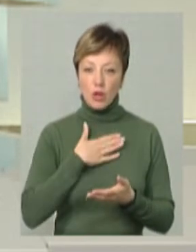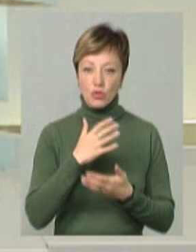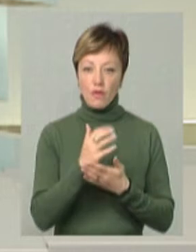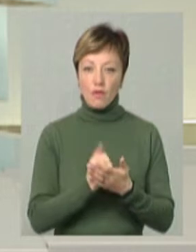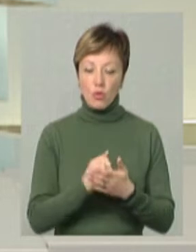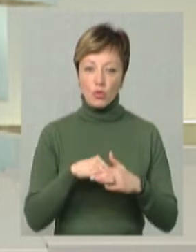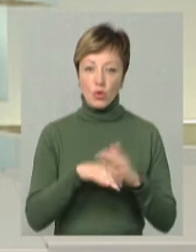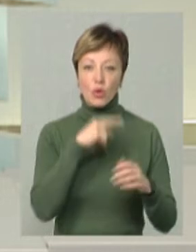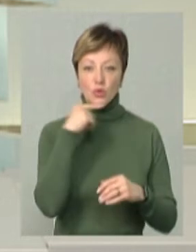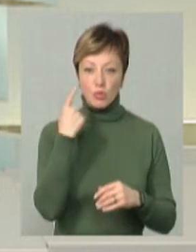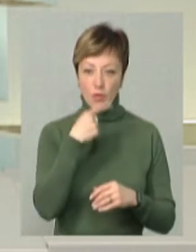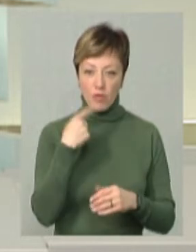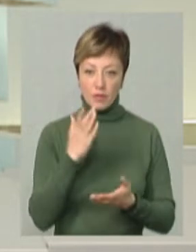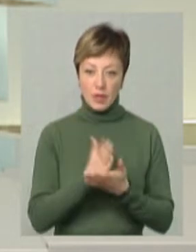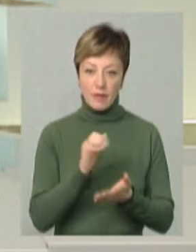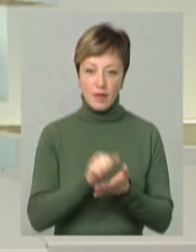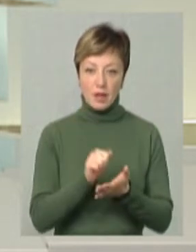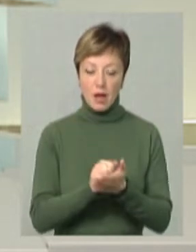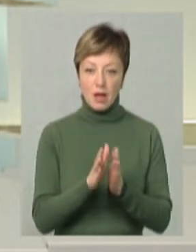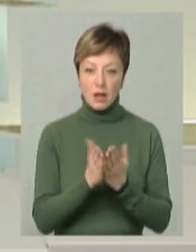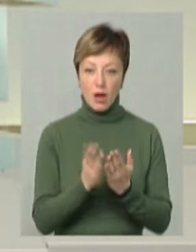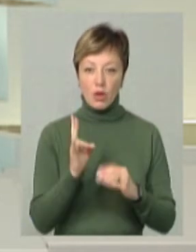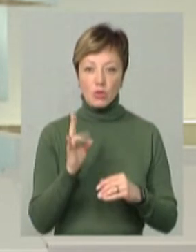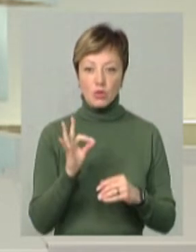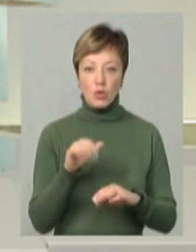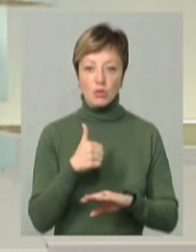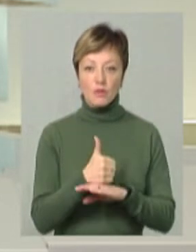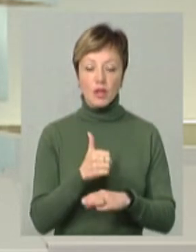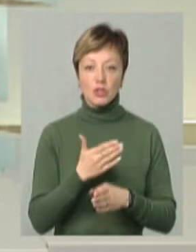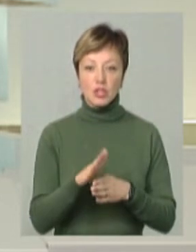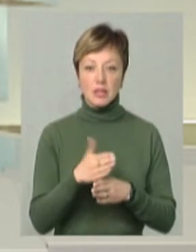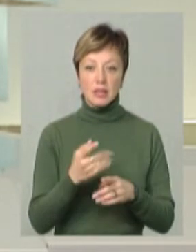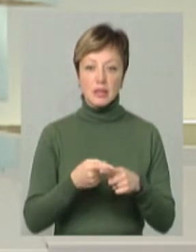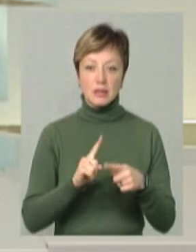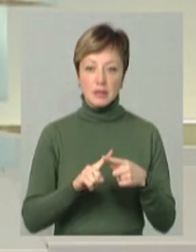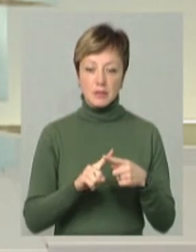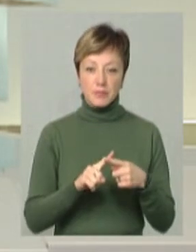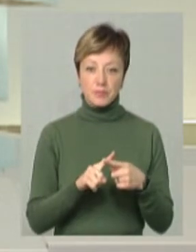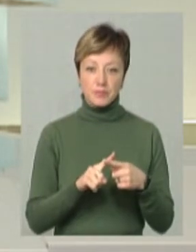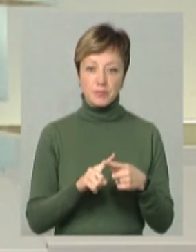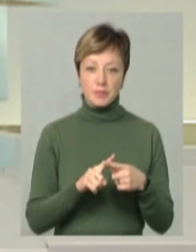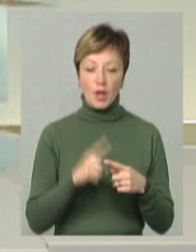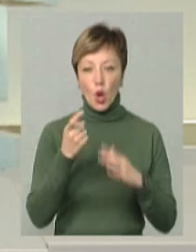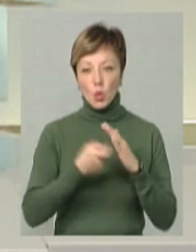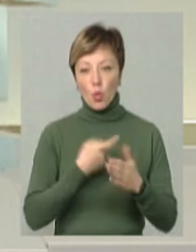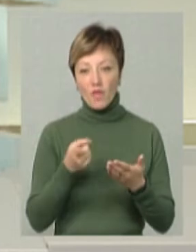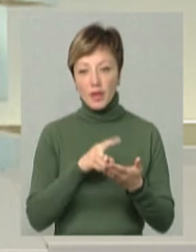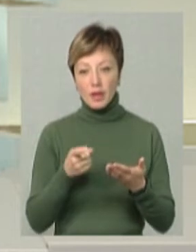складає також і російськомовні видання. Але основна частина цих видань складають – це